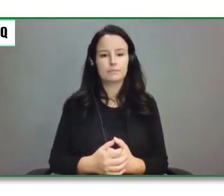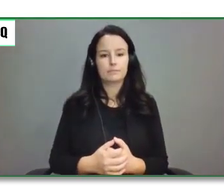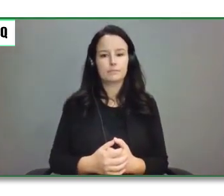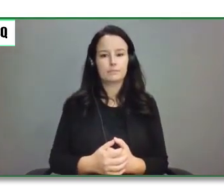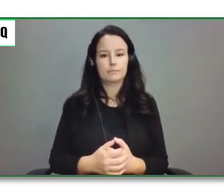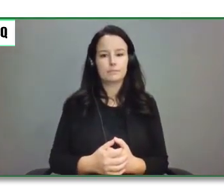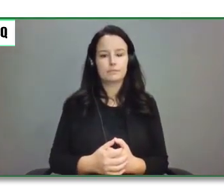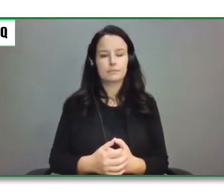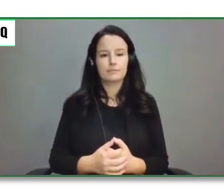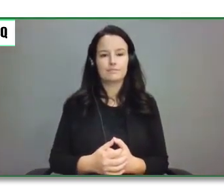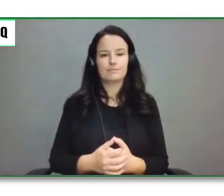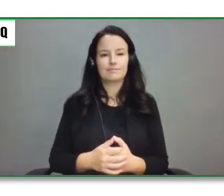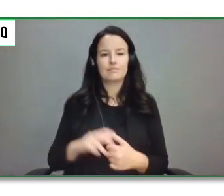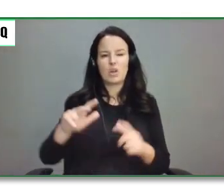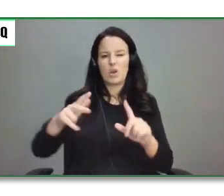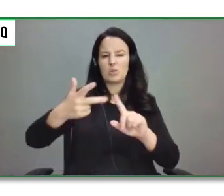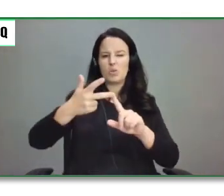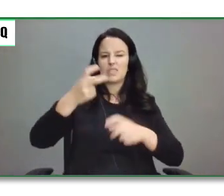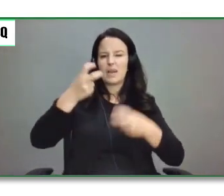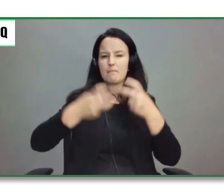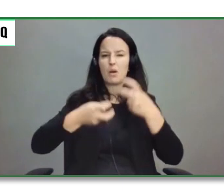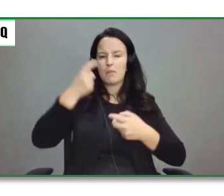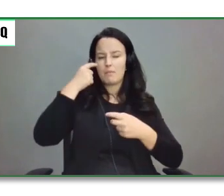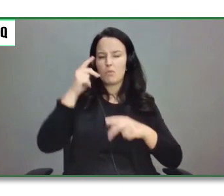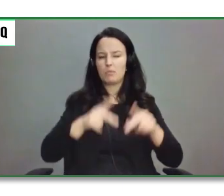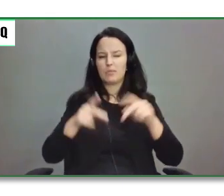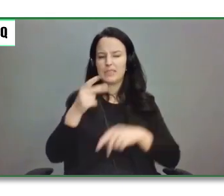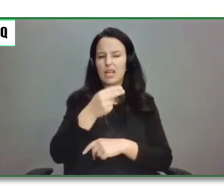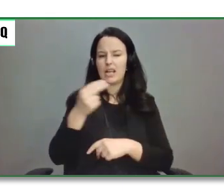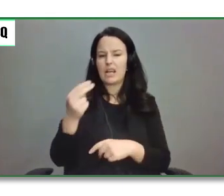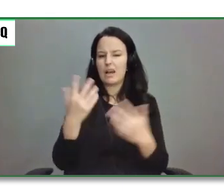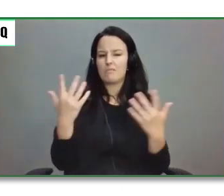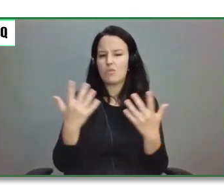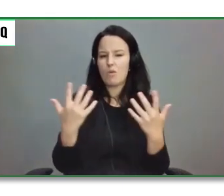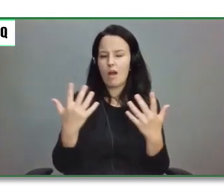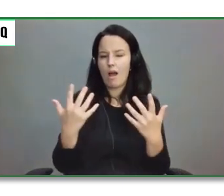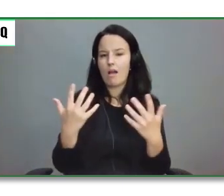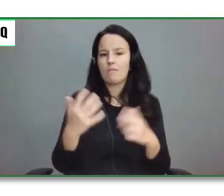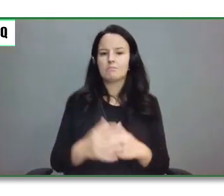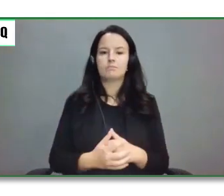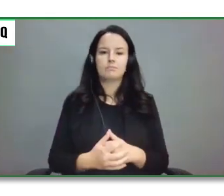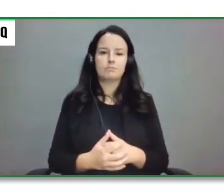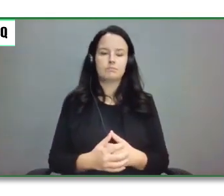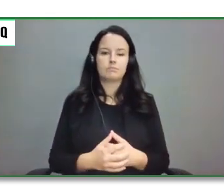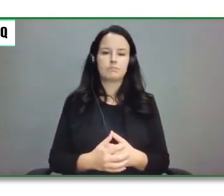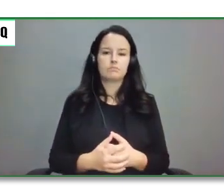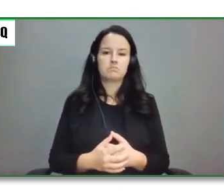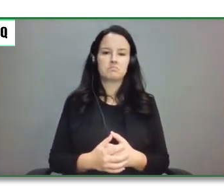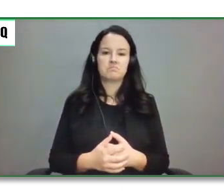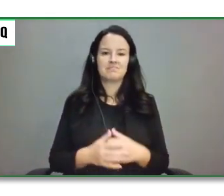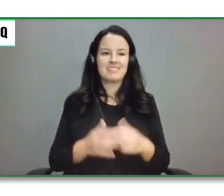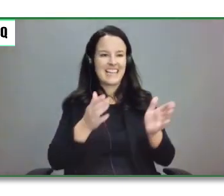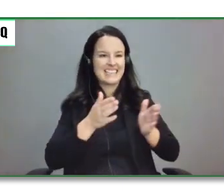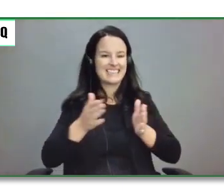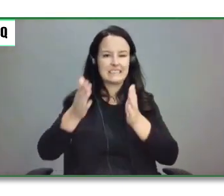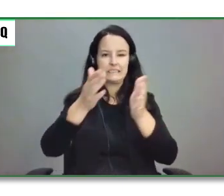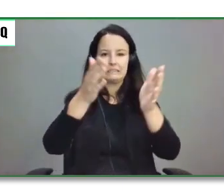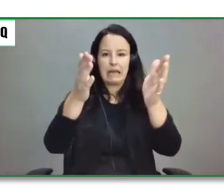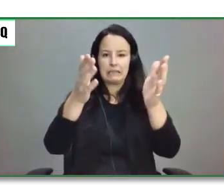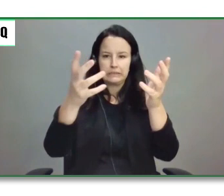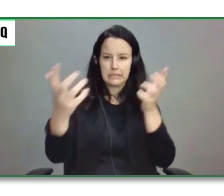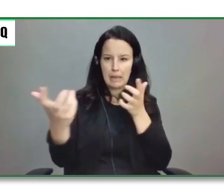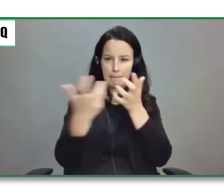Ce troisième problème auquel les personnes handicapées sont confrontées, c'est que tous les sentiers ne sont pas être conçus pour être